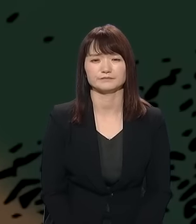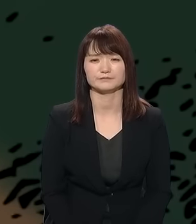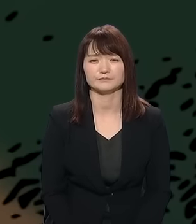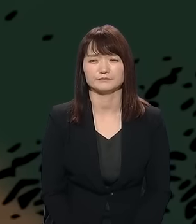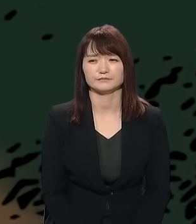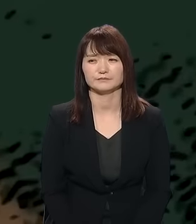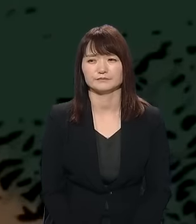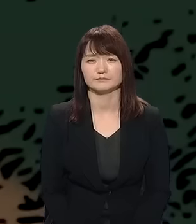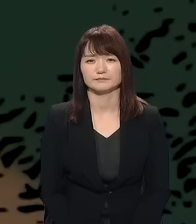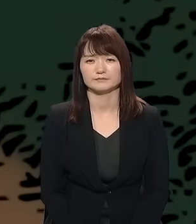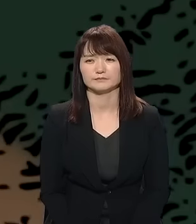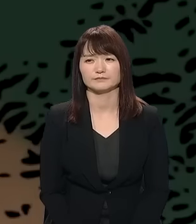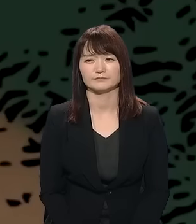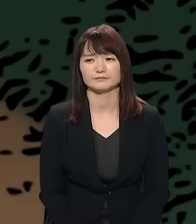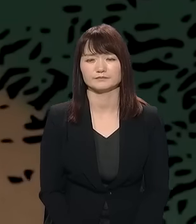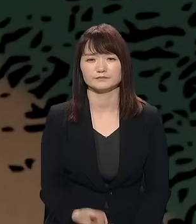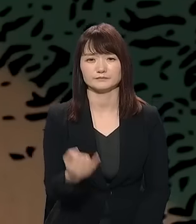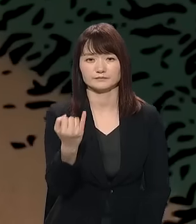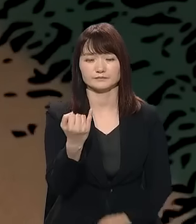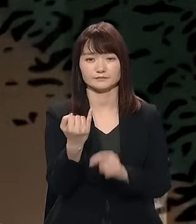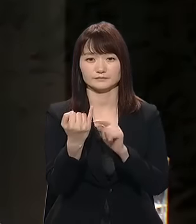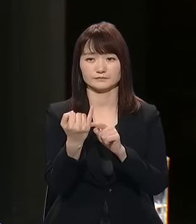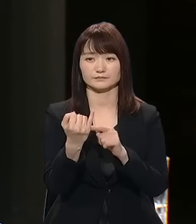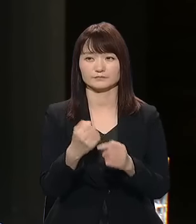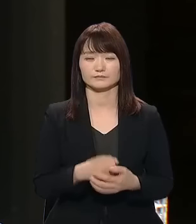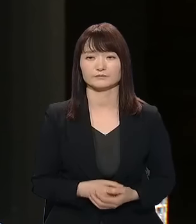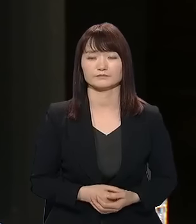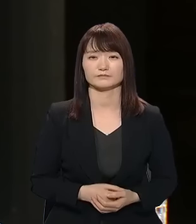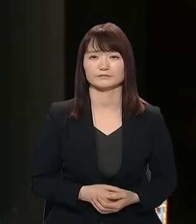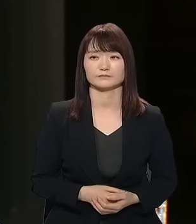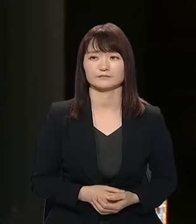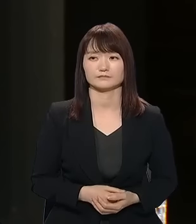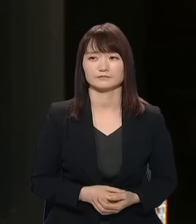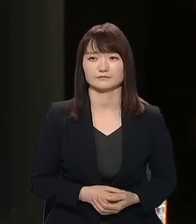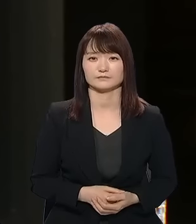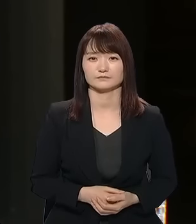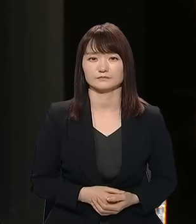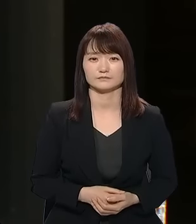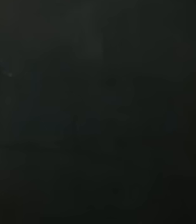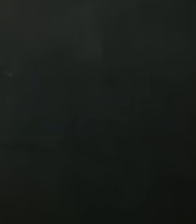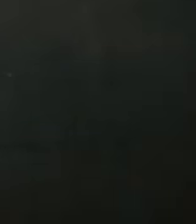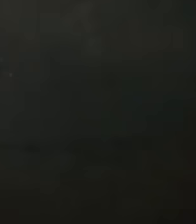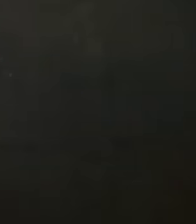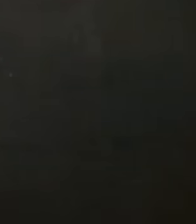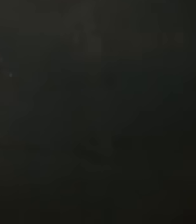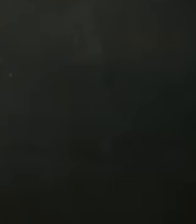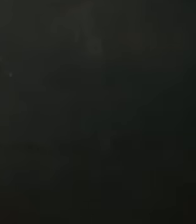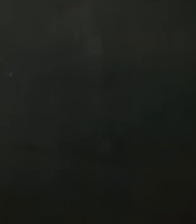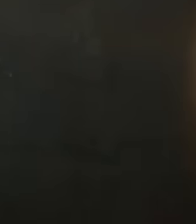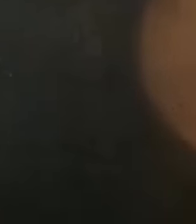듭니다 저 여자는 이제 3년 뒤에이 세상에 다시 나옵니다